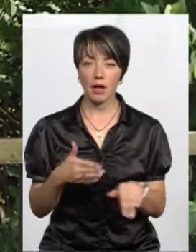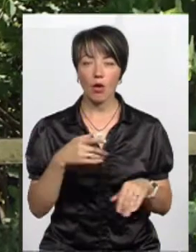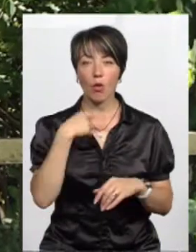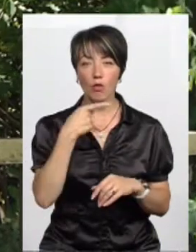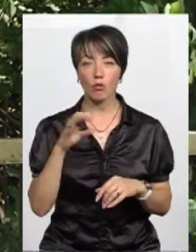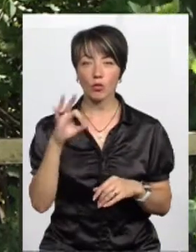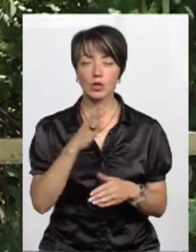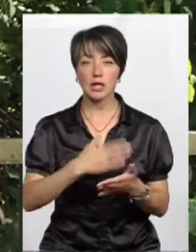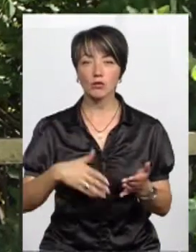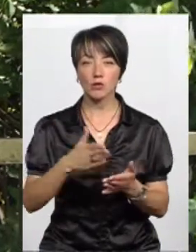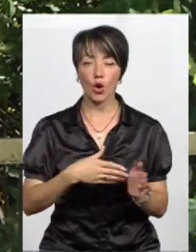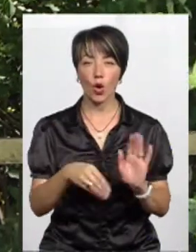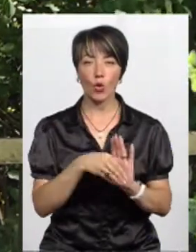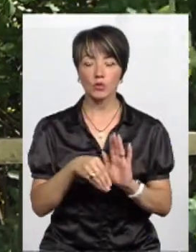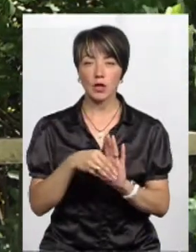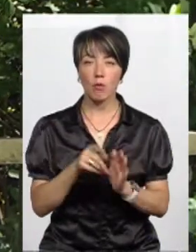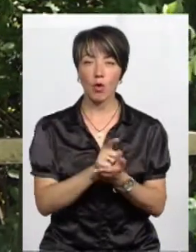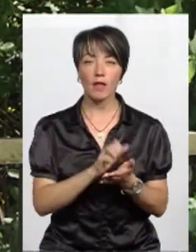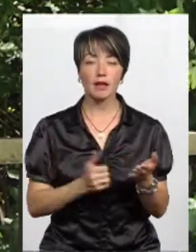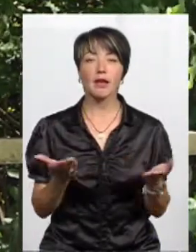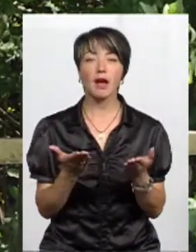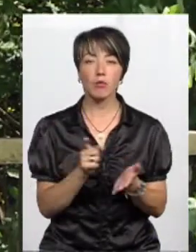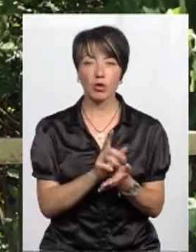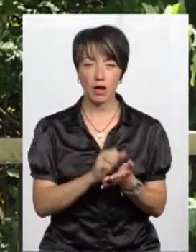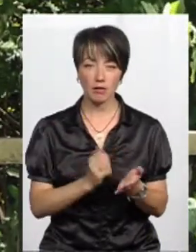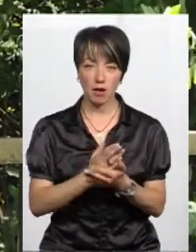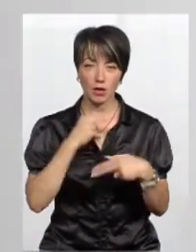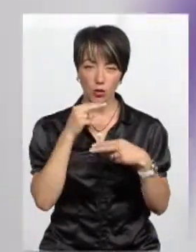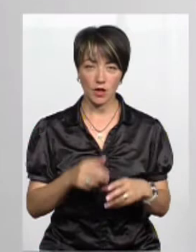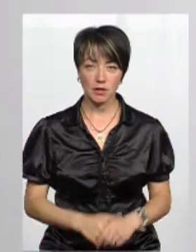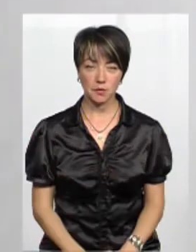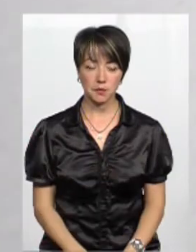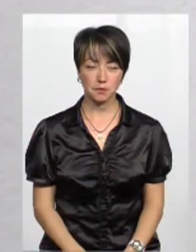про скасування корупціогенних податків. Які саме податки має на увазі кандидат?